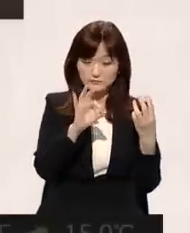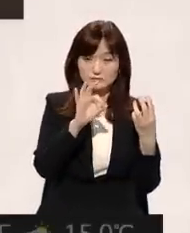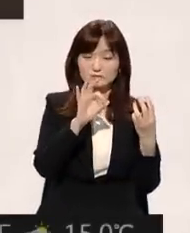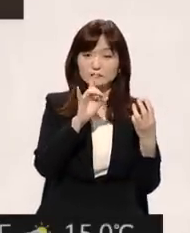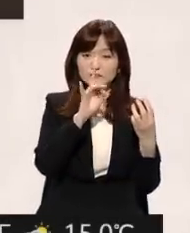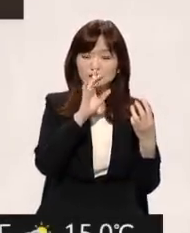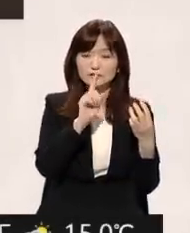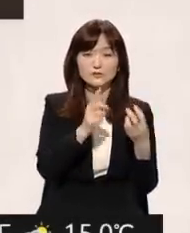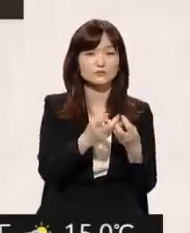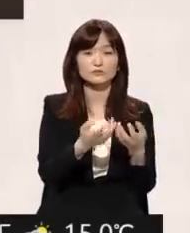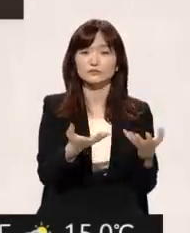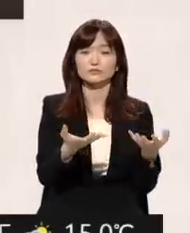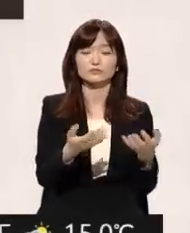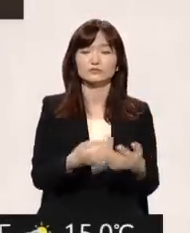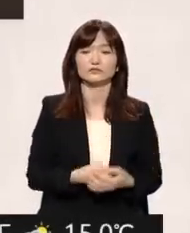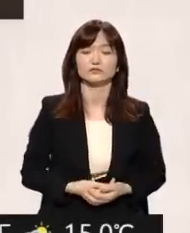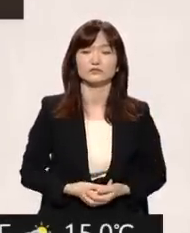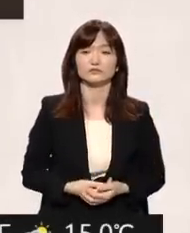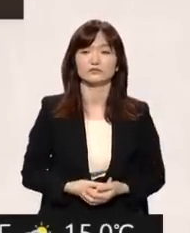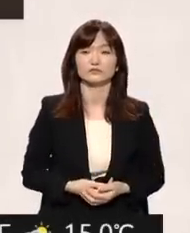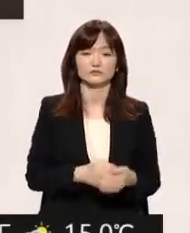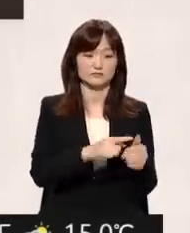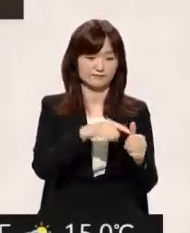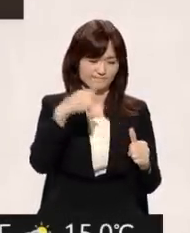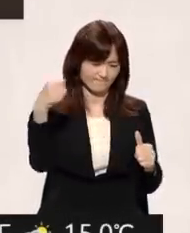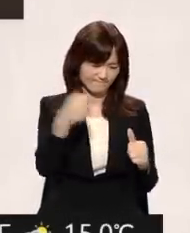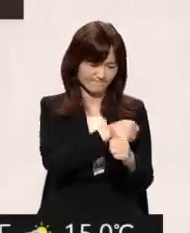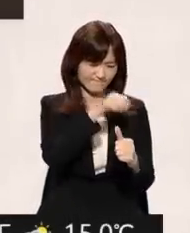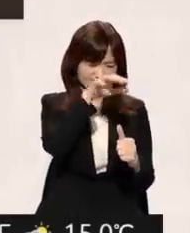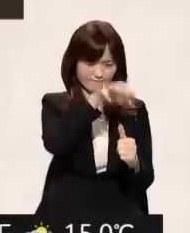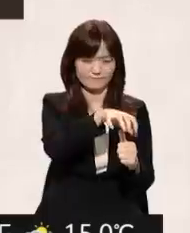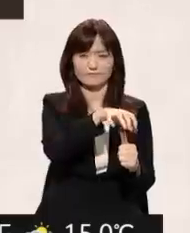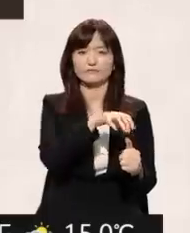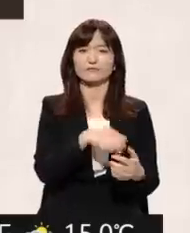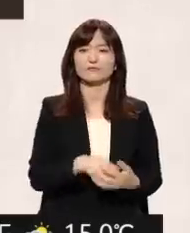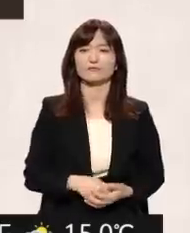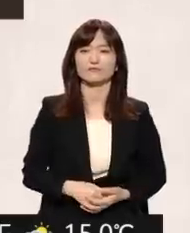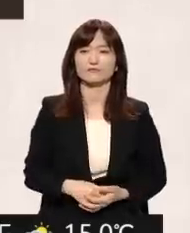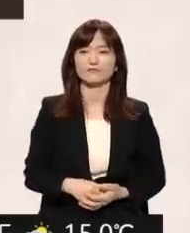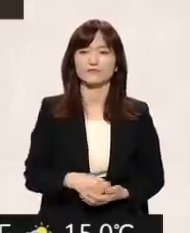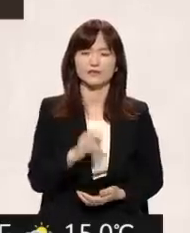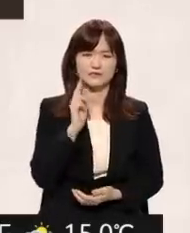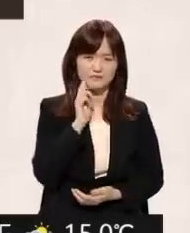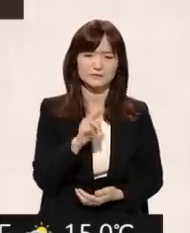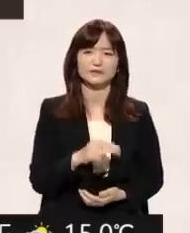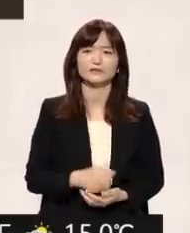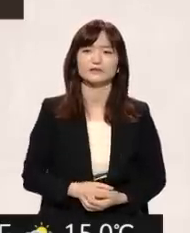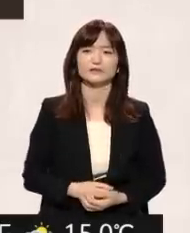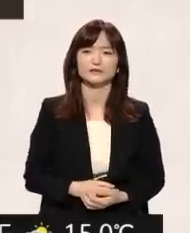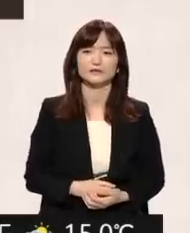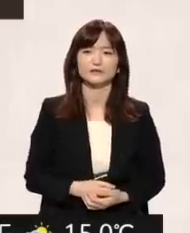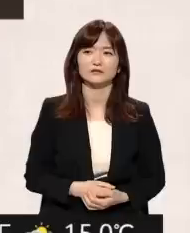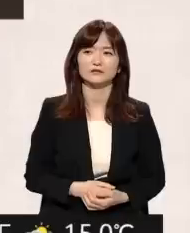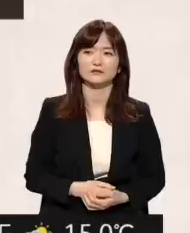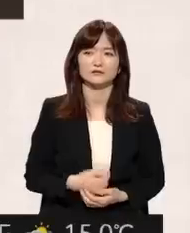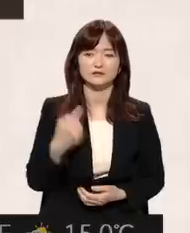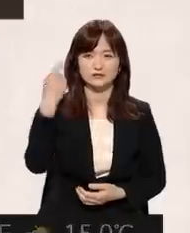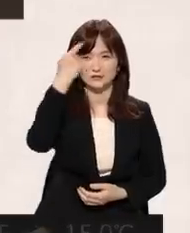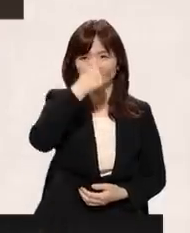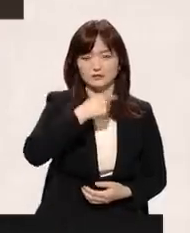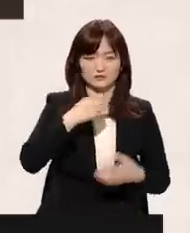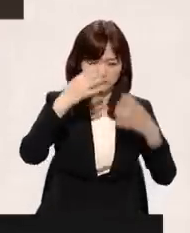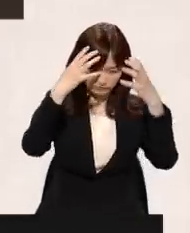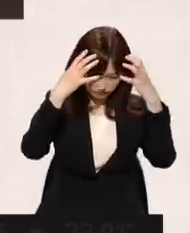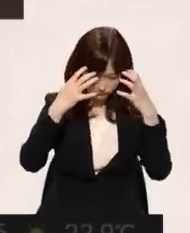하는 수 없는 거잖아요. 그러면 이제 결국 감금 폭행을 하는데 감금 폭행의 정도가 조금 심한데 얼굴에 헤드기어를 씌우고